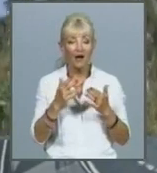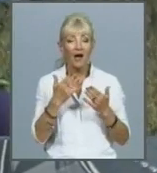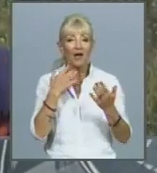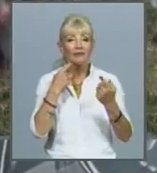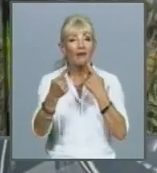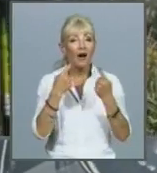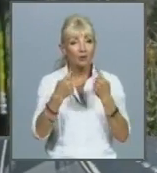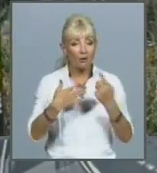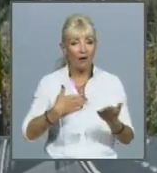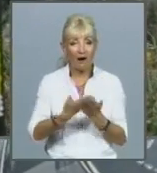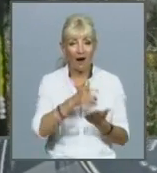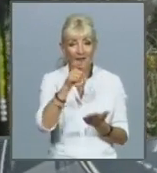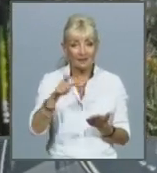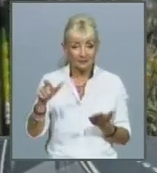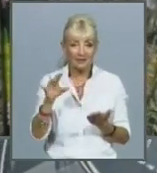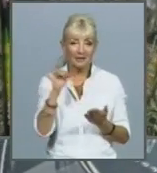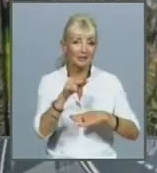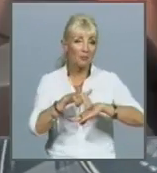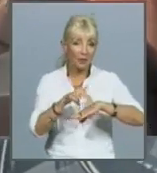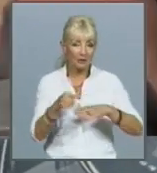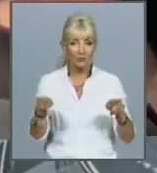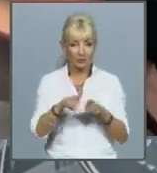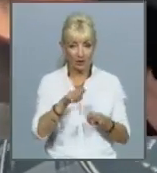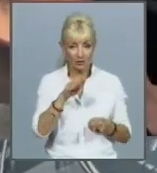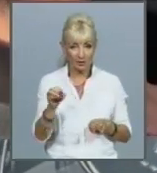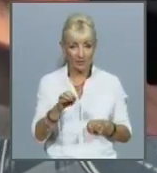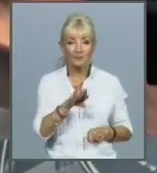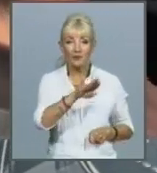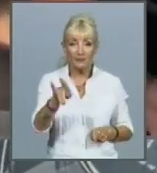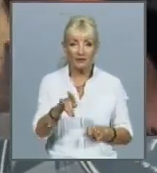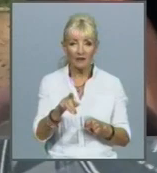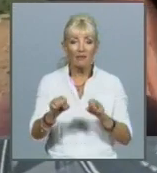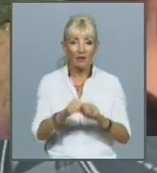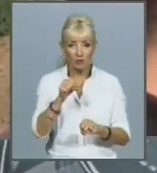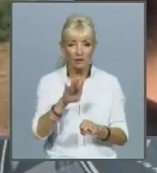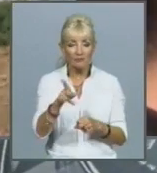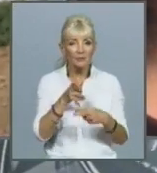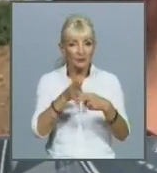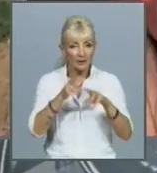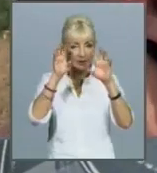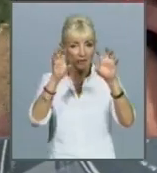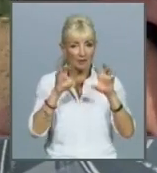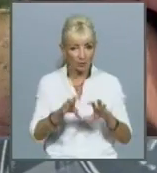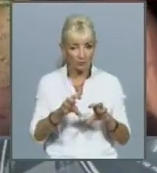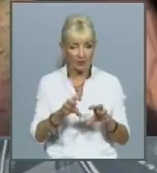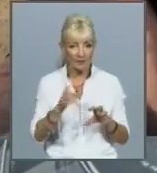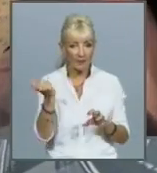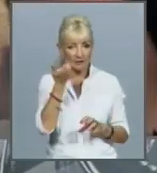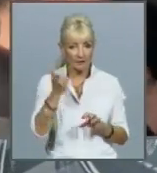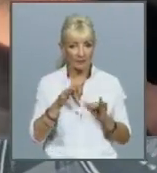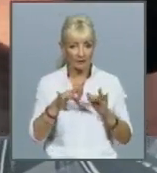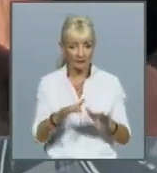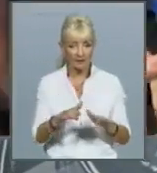діалогу активісти не побудували із поліцією також. Ви нарушаєте, ви препятствуєте законній господарській діяльності, согласно цій